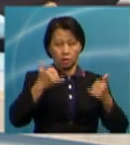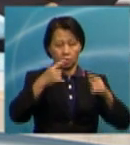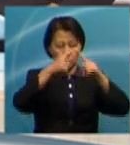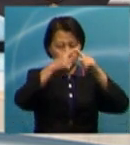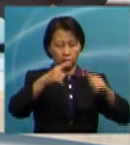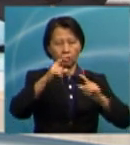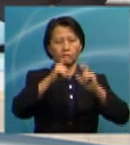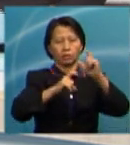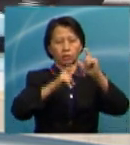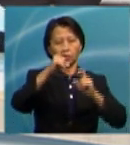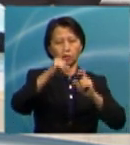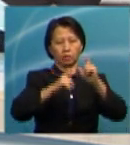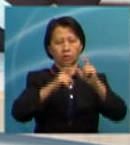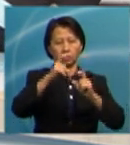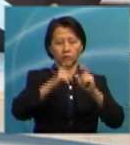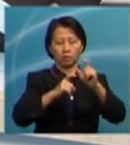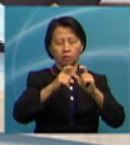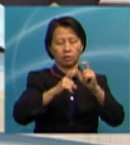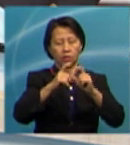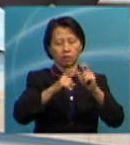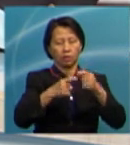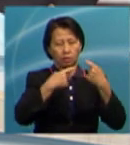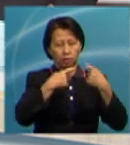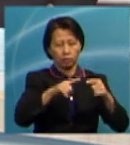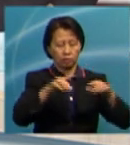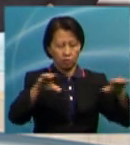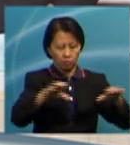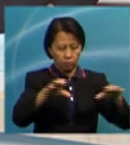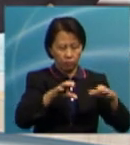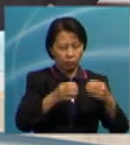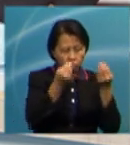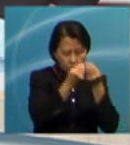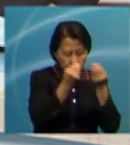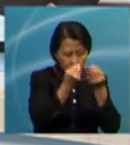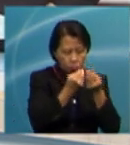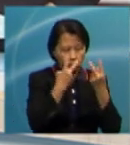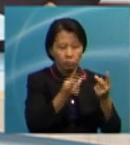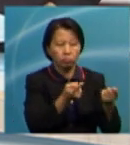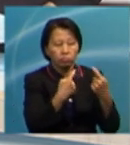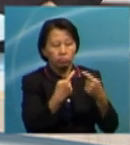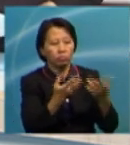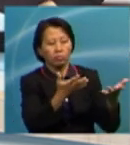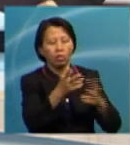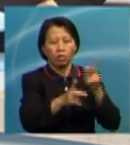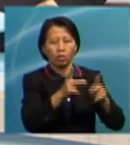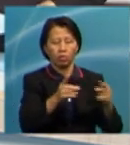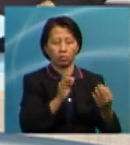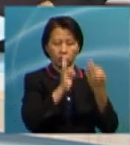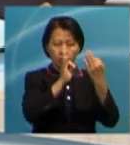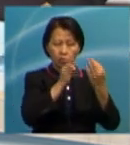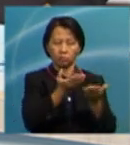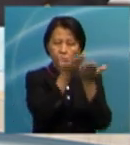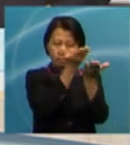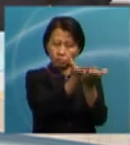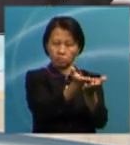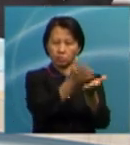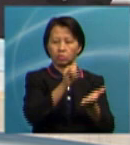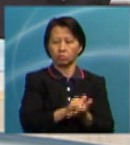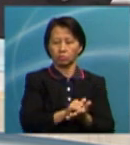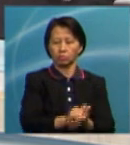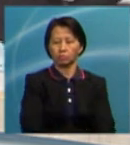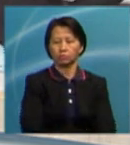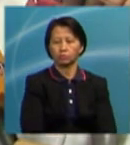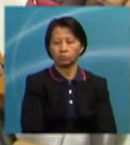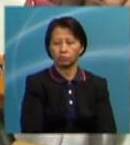dewan Bandar Raya Kuala Lumpur di BKL sedang melakukan bancian untuk melihat reaksi penduduk terlibat terhadap cadangan tersebut